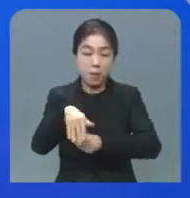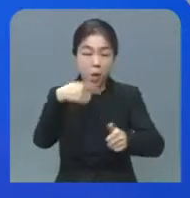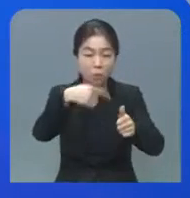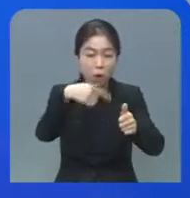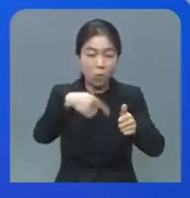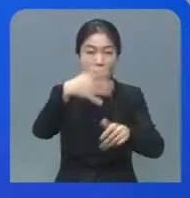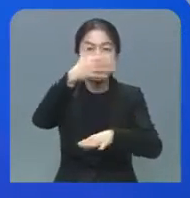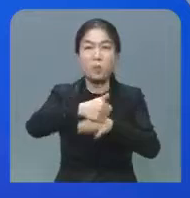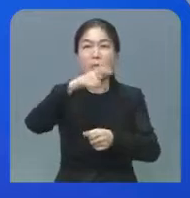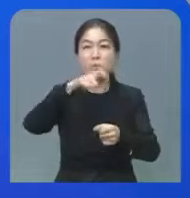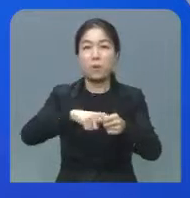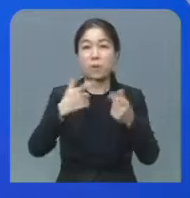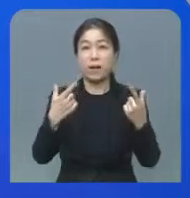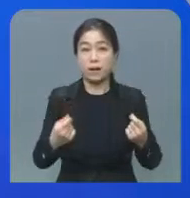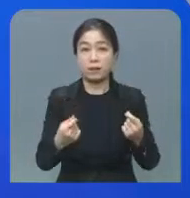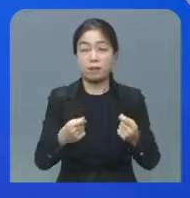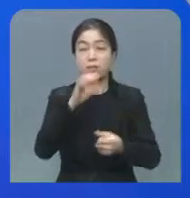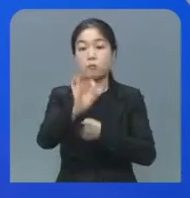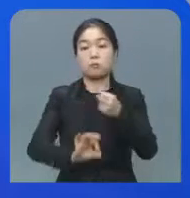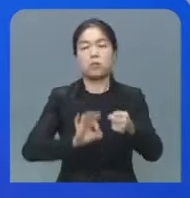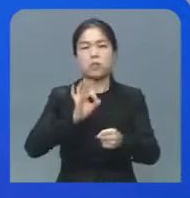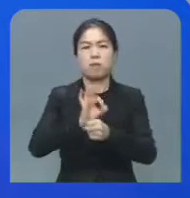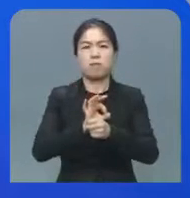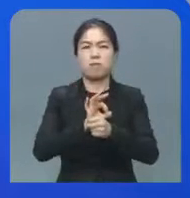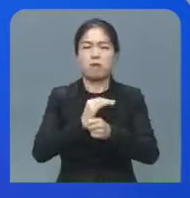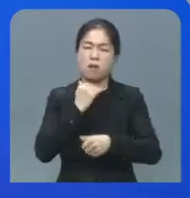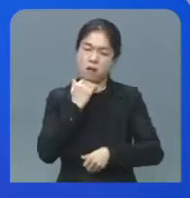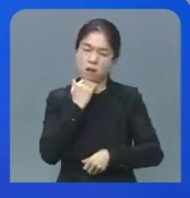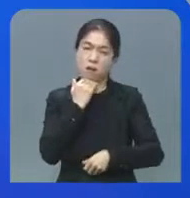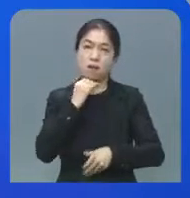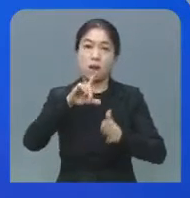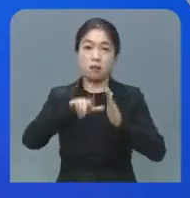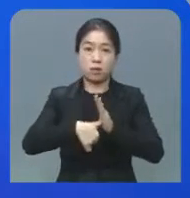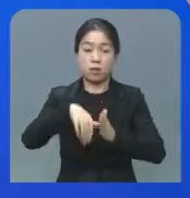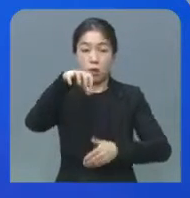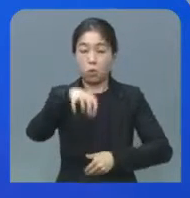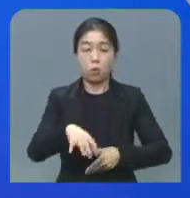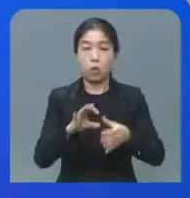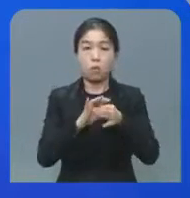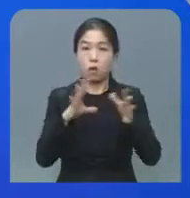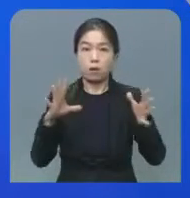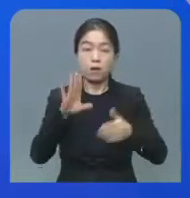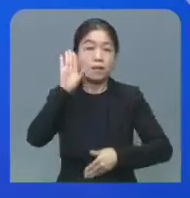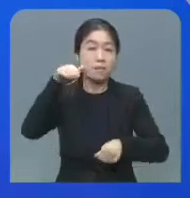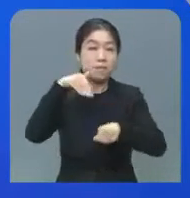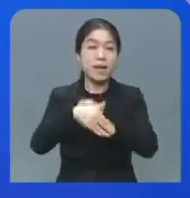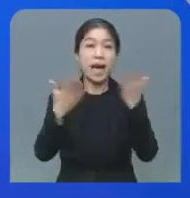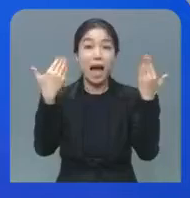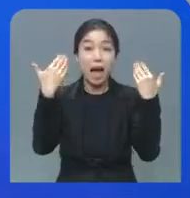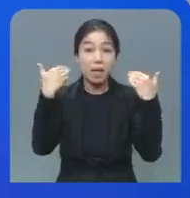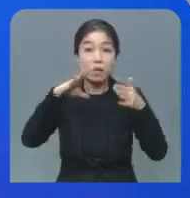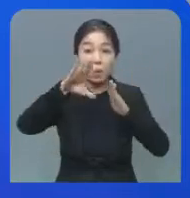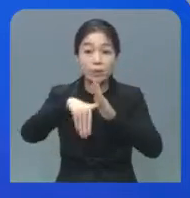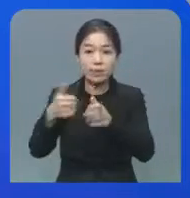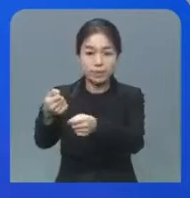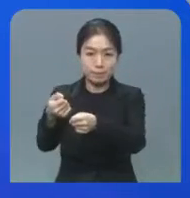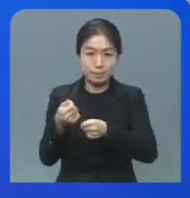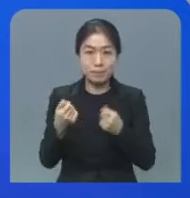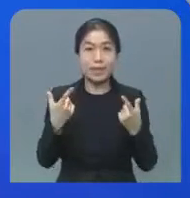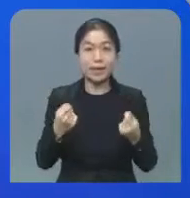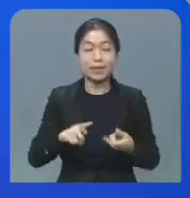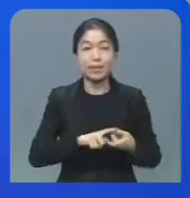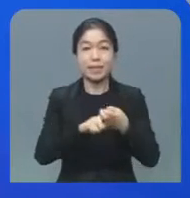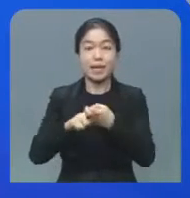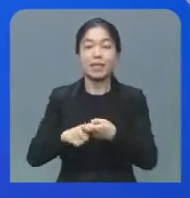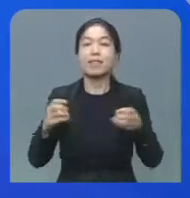목표입니다 10년도 더 걸리버 패했던 시간과 공간을 초월하는 미래 용 학교 시대가 앞당겨 졌습니다 네트워크 소식